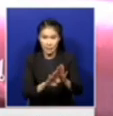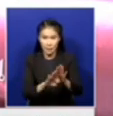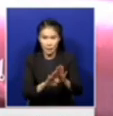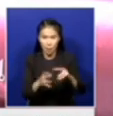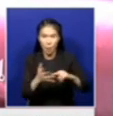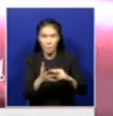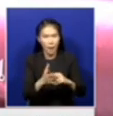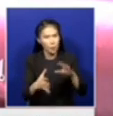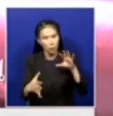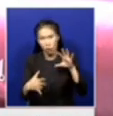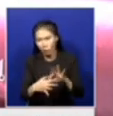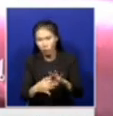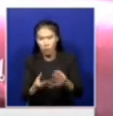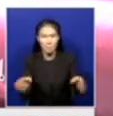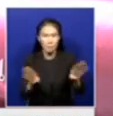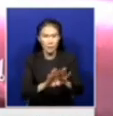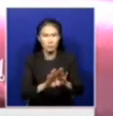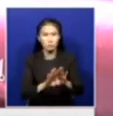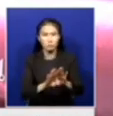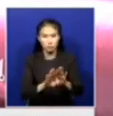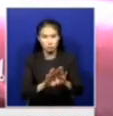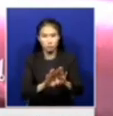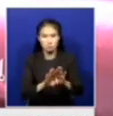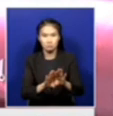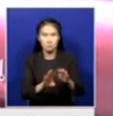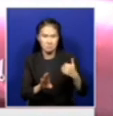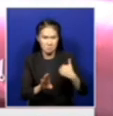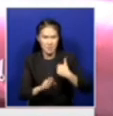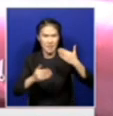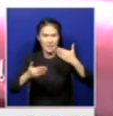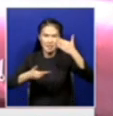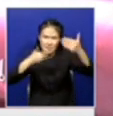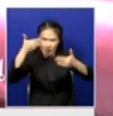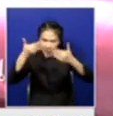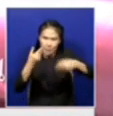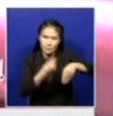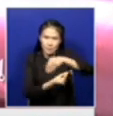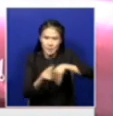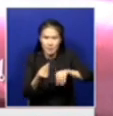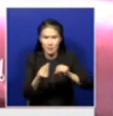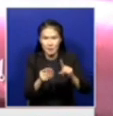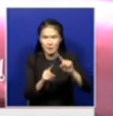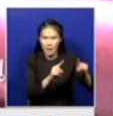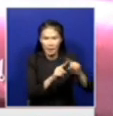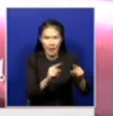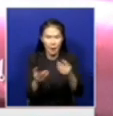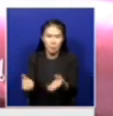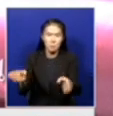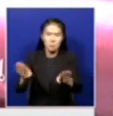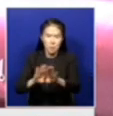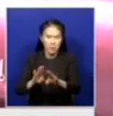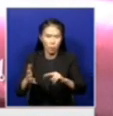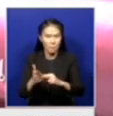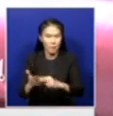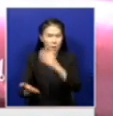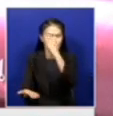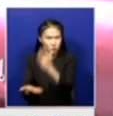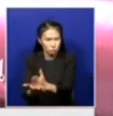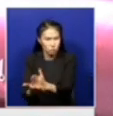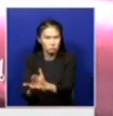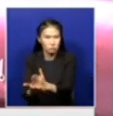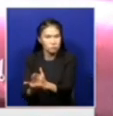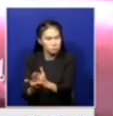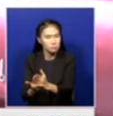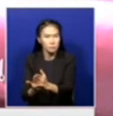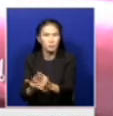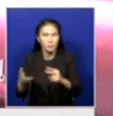ดาวน์มีการระงับกิจกรรมทางเศรษฐกิจเพื่อที่จะยุติหรือว่าหยุดยั้งและ